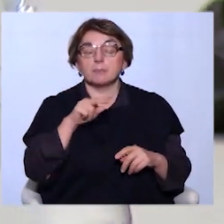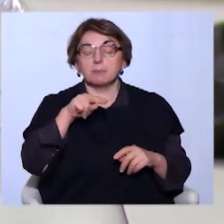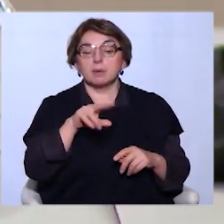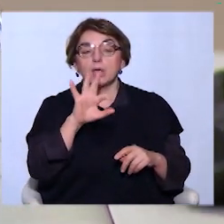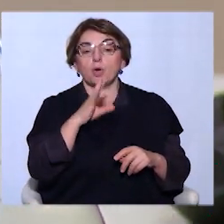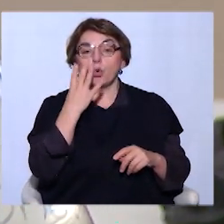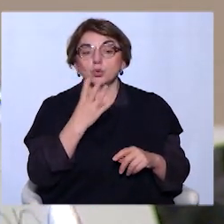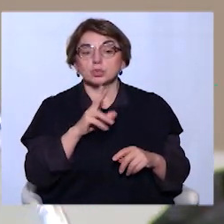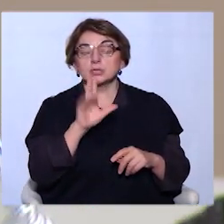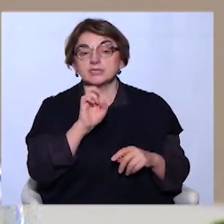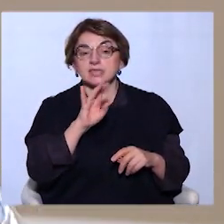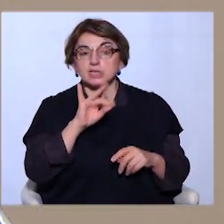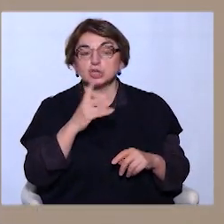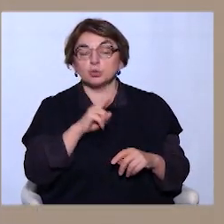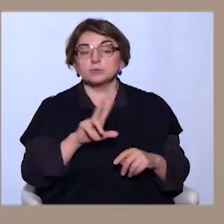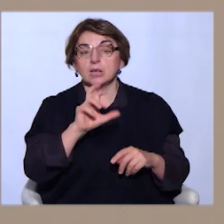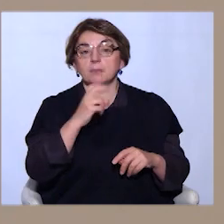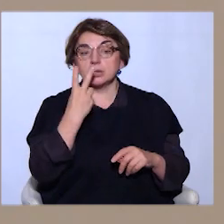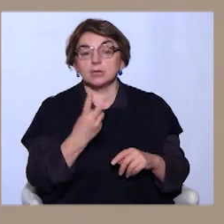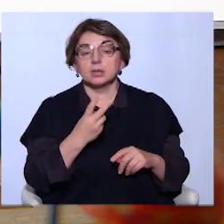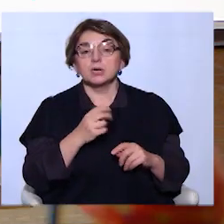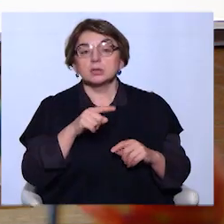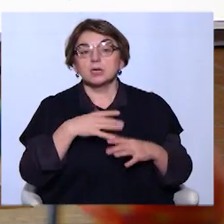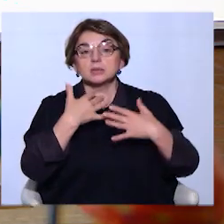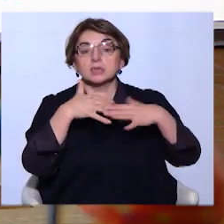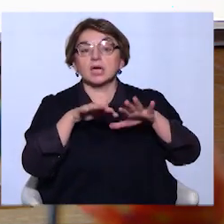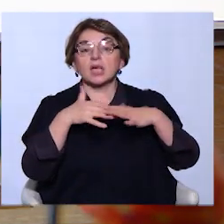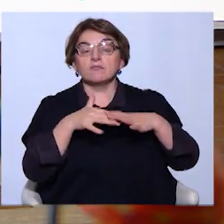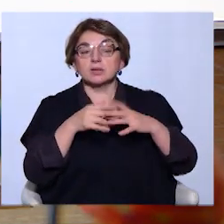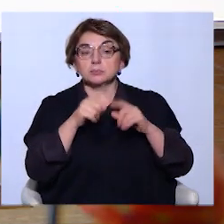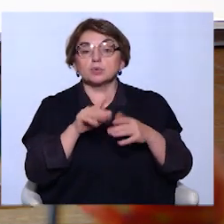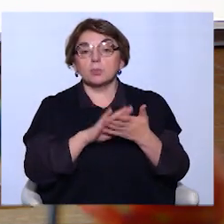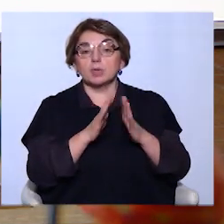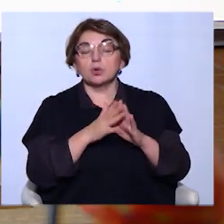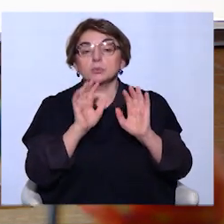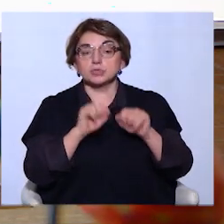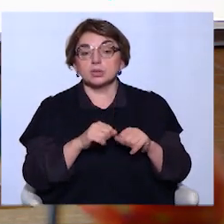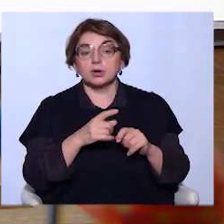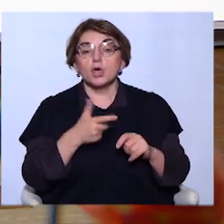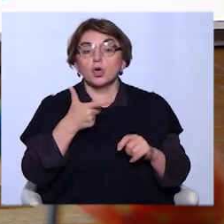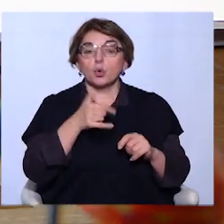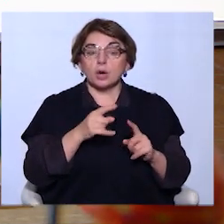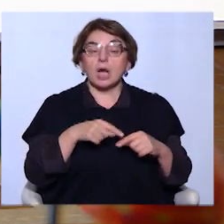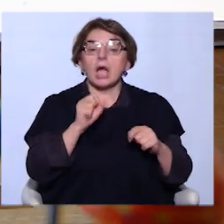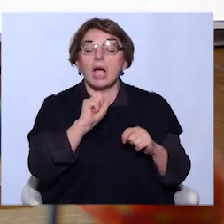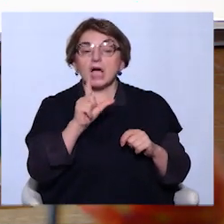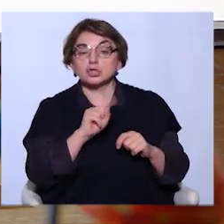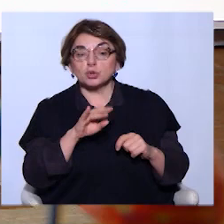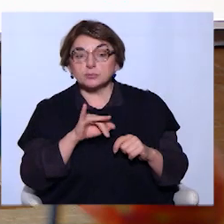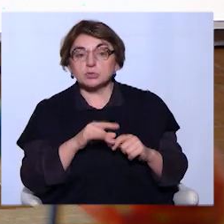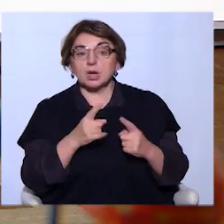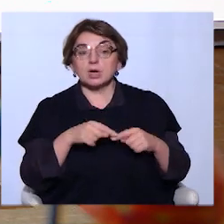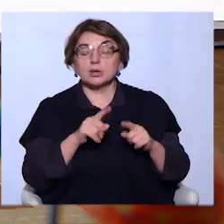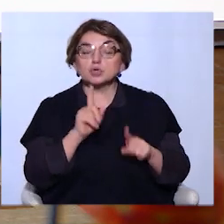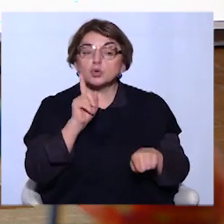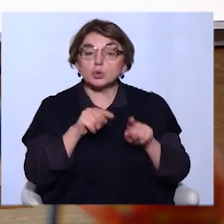H3PO4 და H2SiO3 და თხევადი აგრეგატული მდგომარეობით შეიძლება ქონდეს გოგირდმჟავა, აზოტმჟავა და